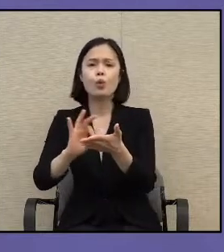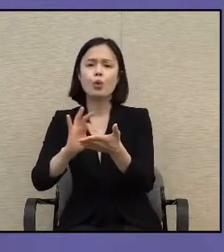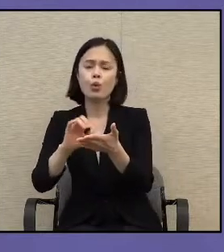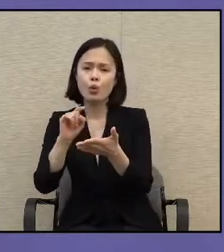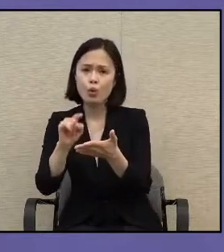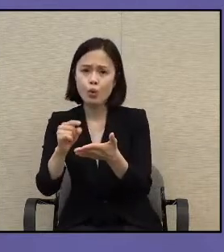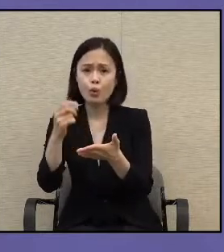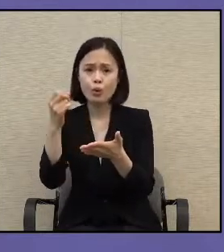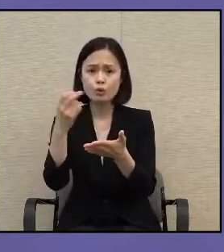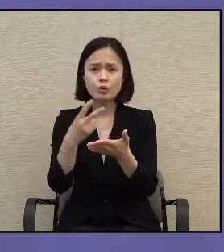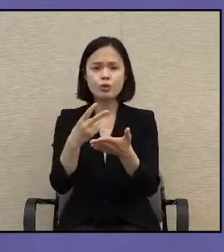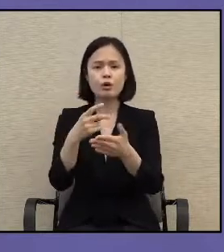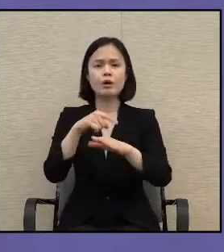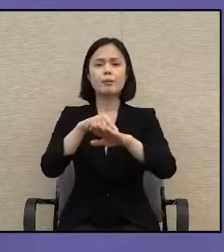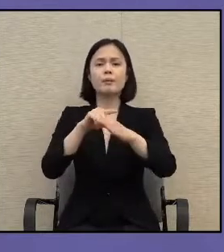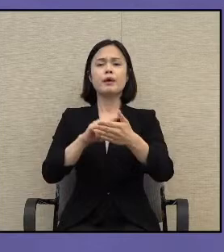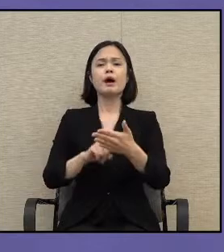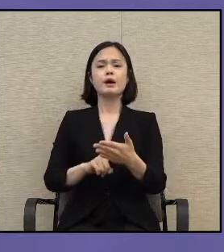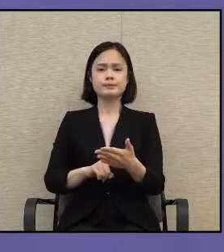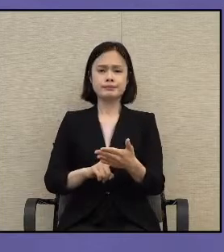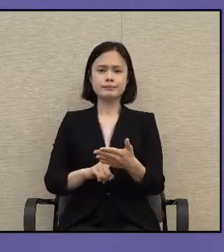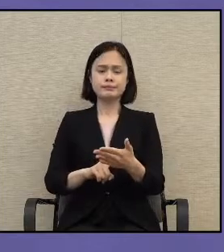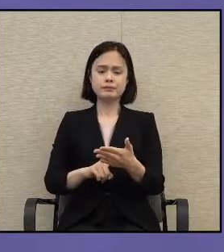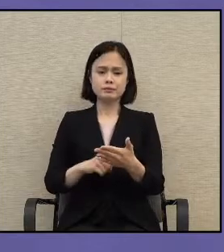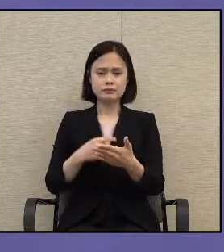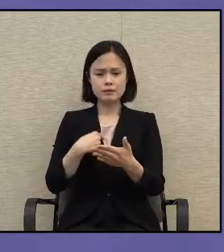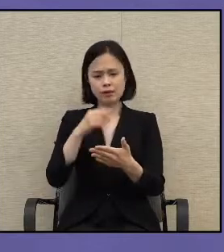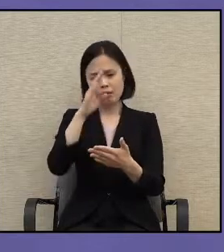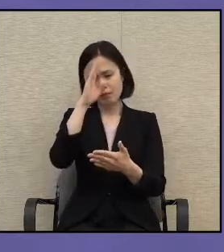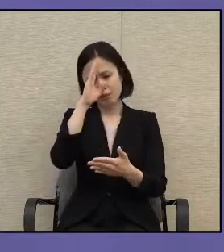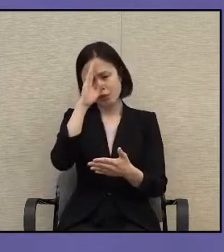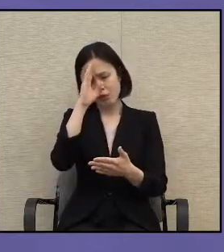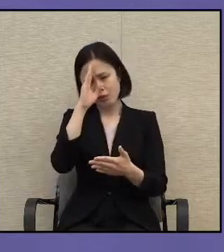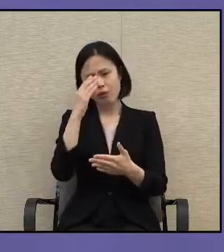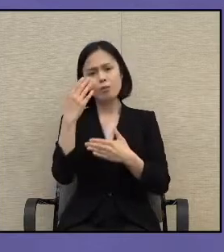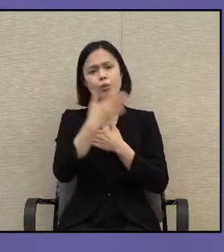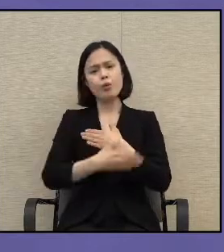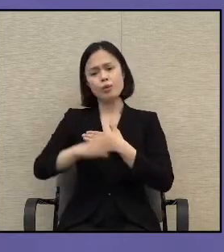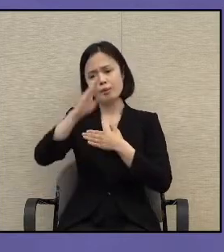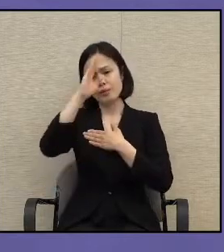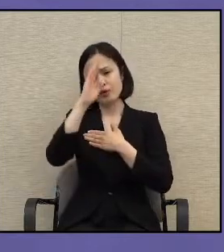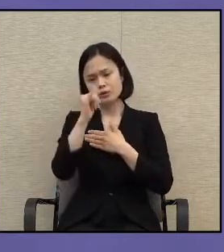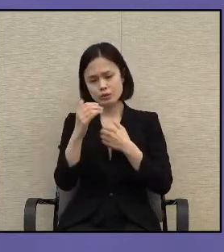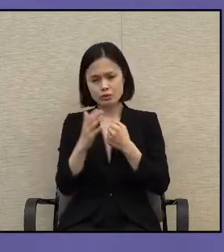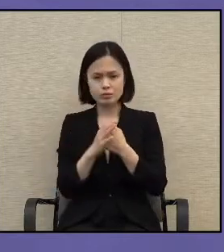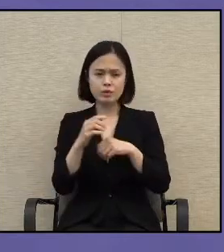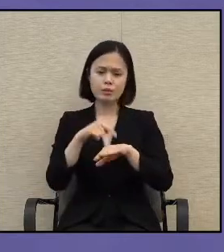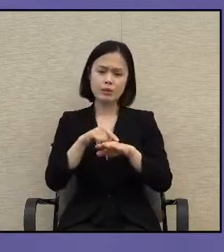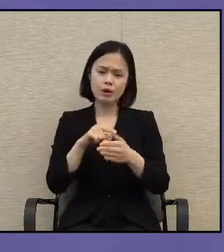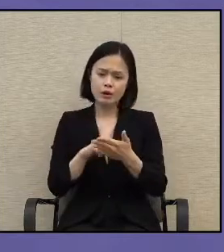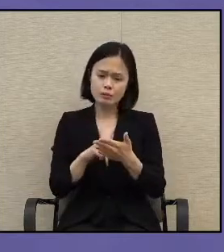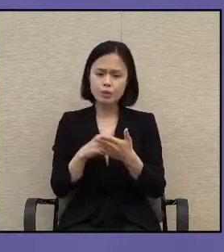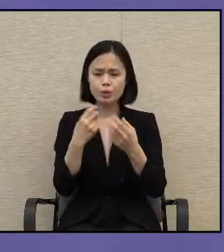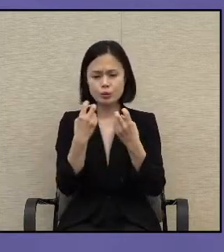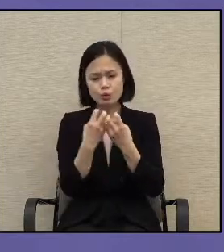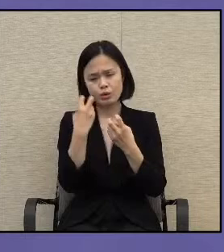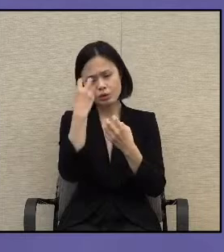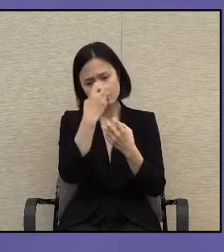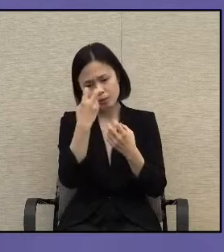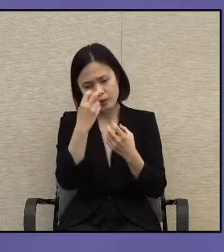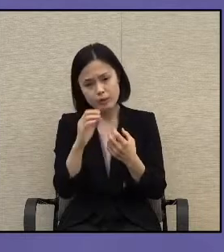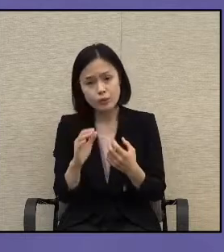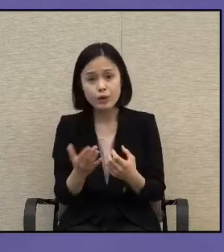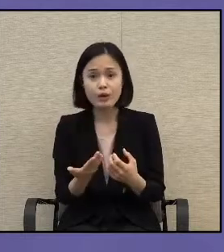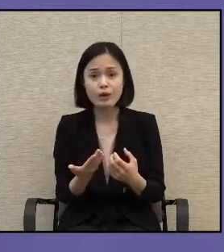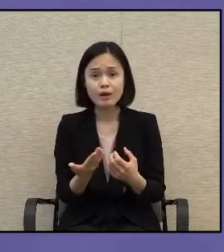어떤 셀프 케어를 유지할 수 있는 능력들, 여유들일 수도 있을 겁니다. 그리고 금전적인